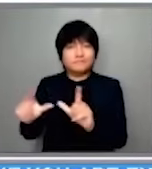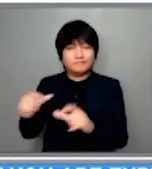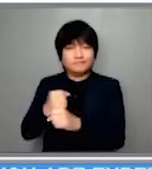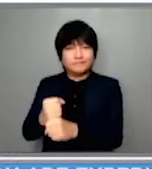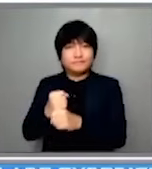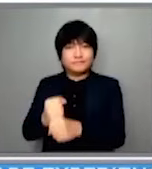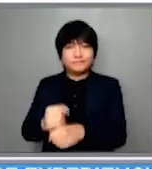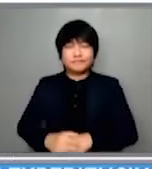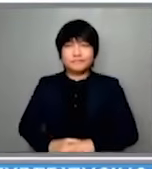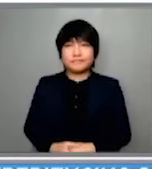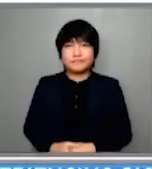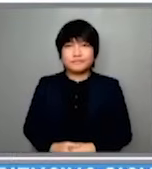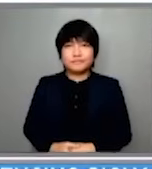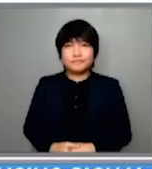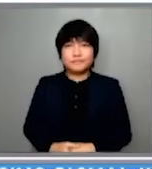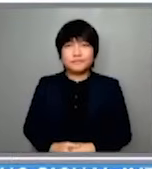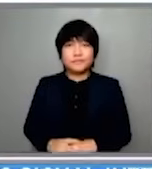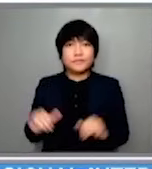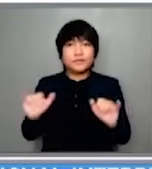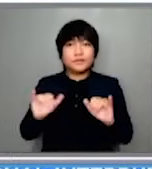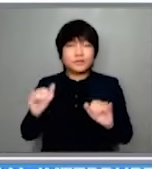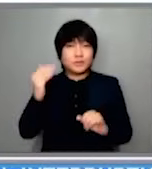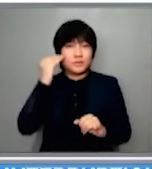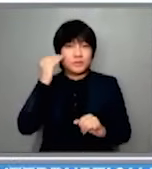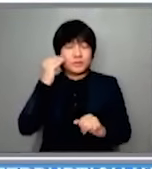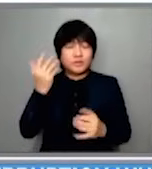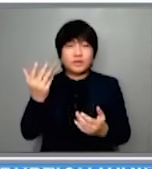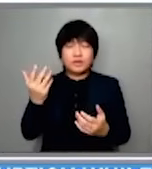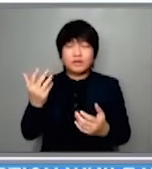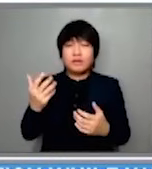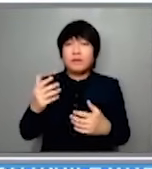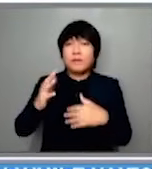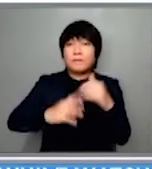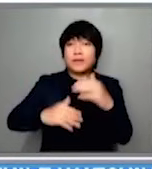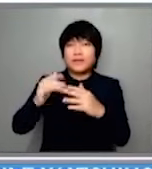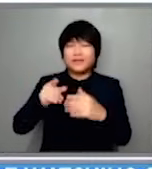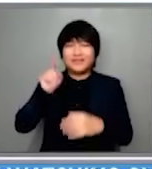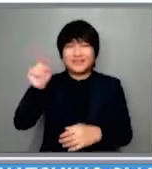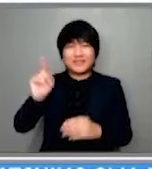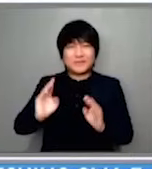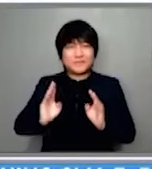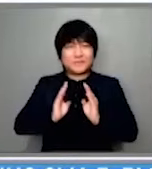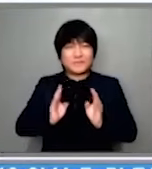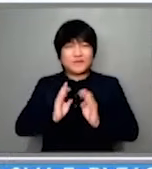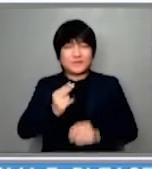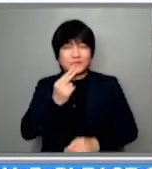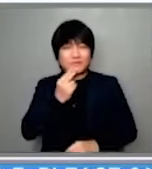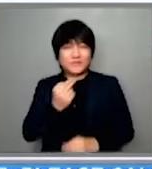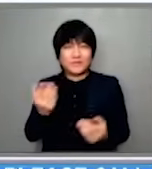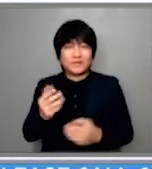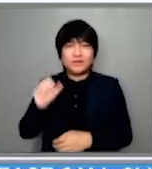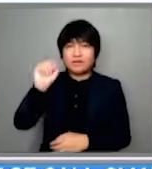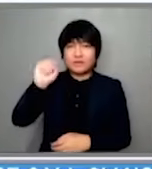Nasunog din po ang isang residential building sa barangay Little Baguio sa lungsod naman ng San Juan. Balitang hatid ni Bam